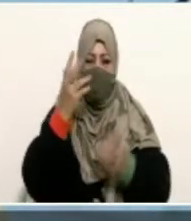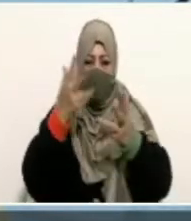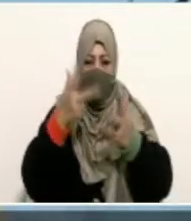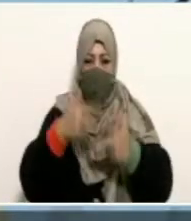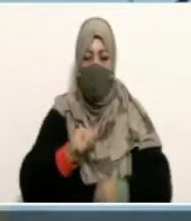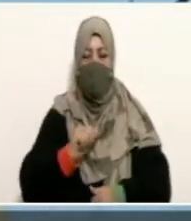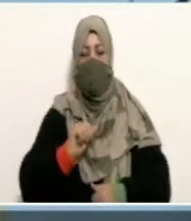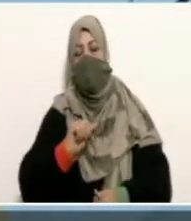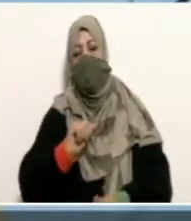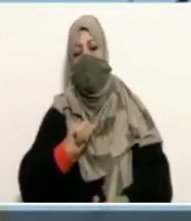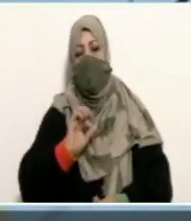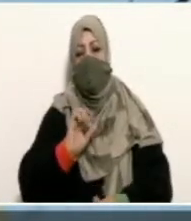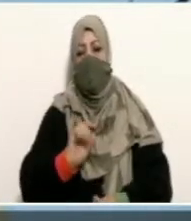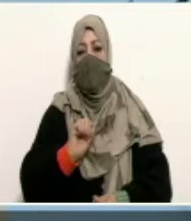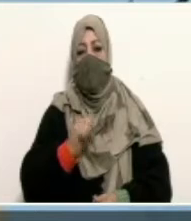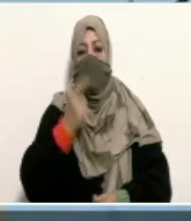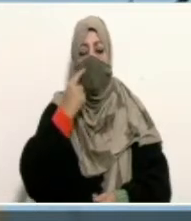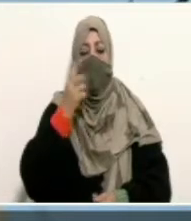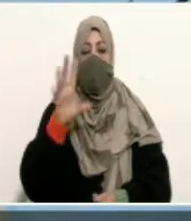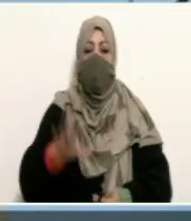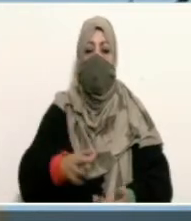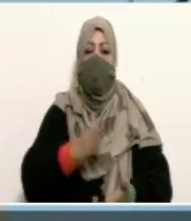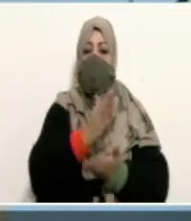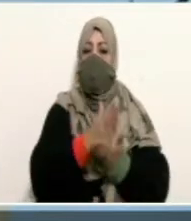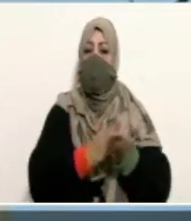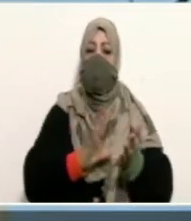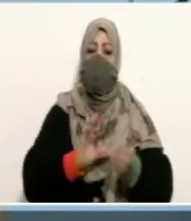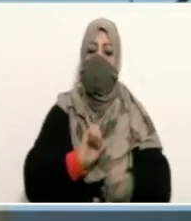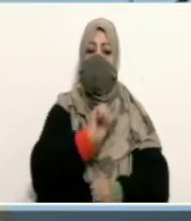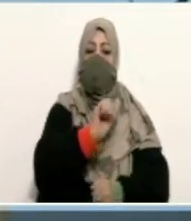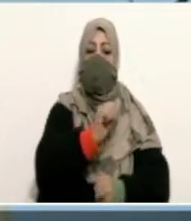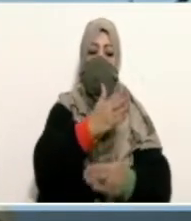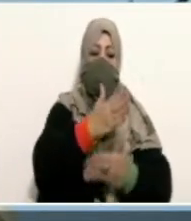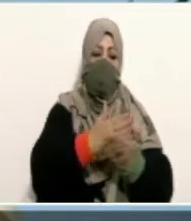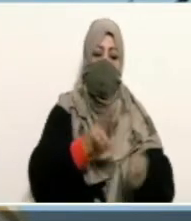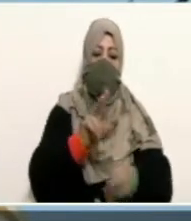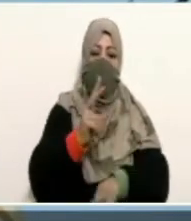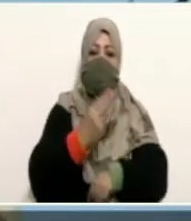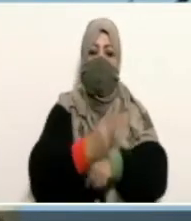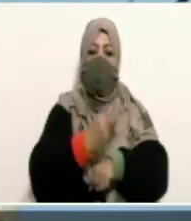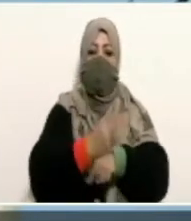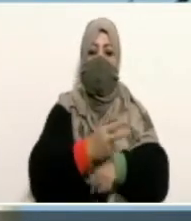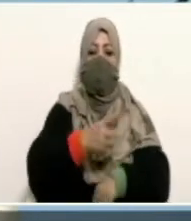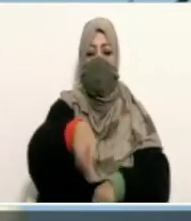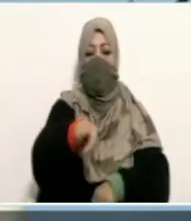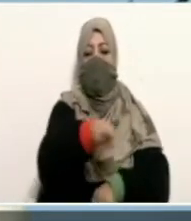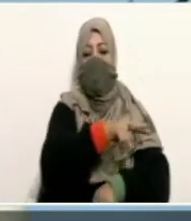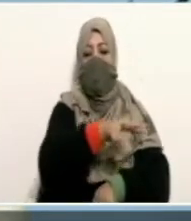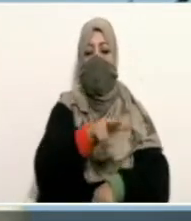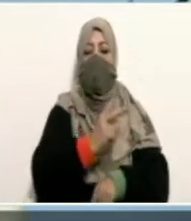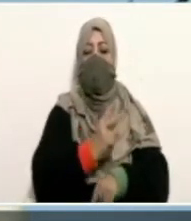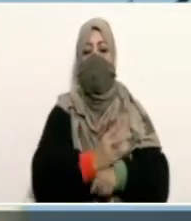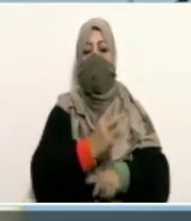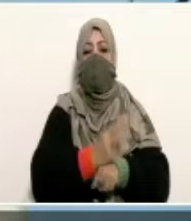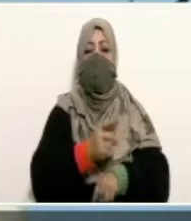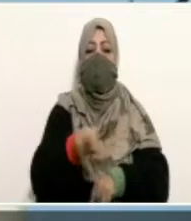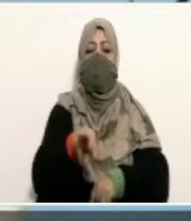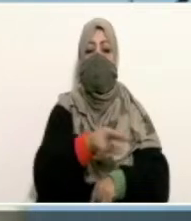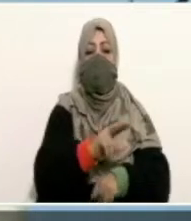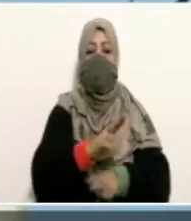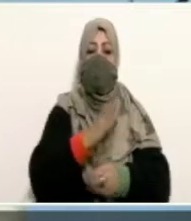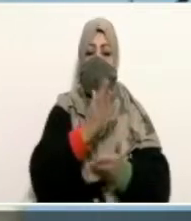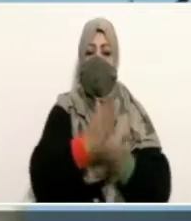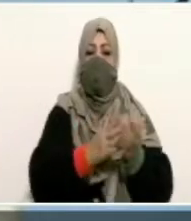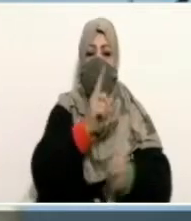النصف الباقي مقسوم بينهما يعني نصفين لكل ربع، ربع التركه والله اعلم. سؤال اخ عبد